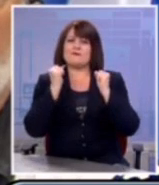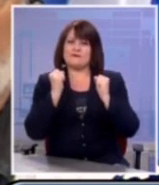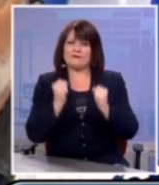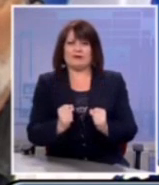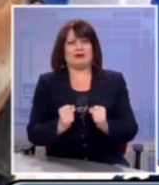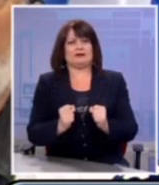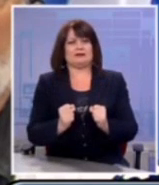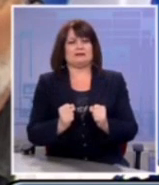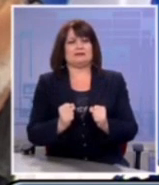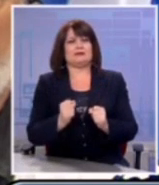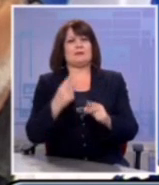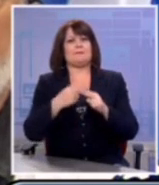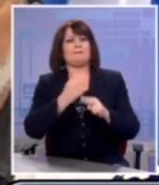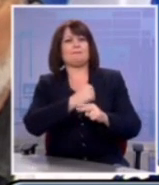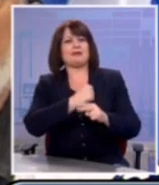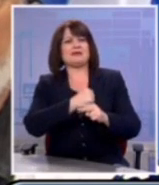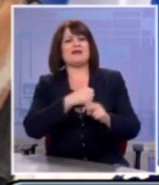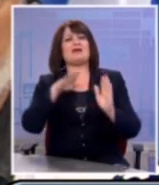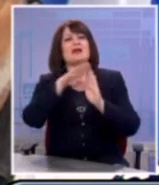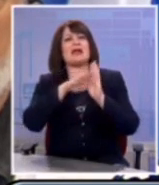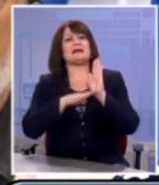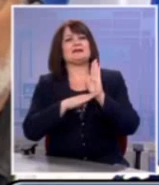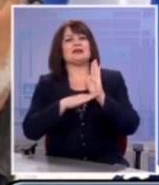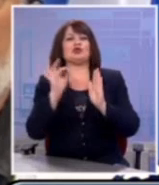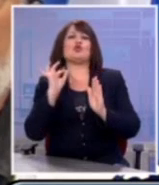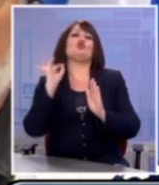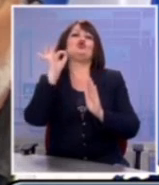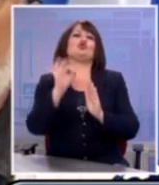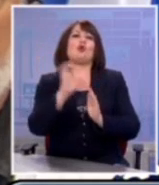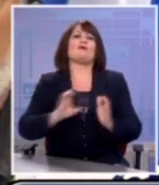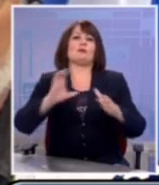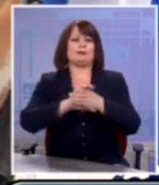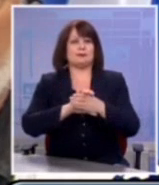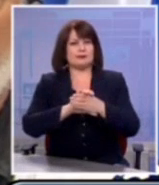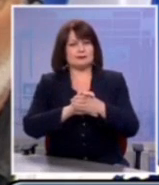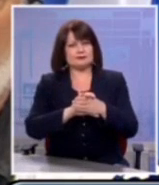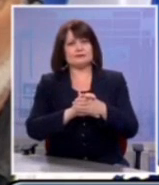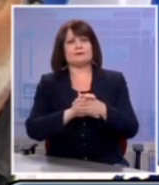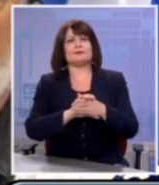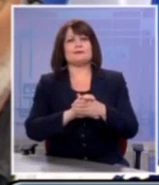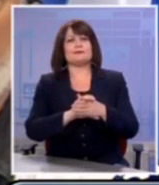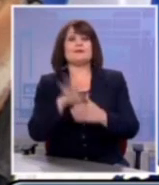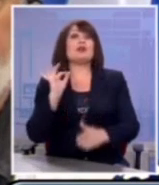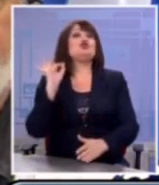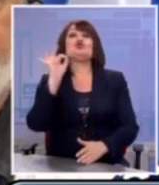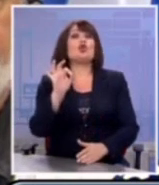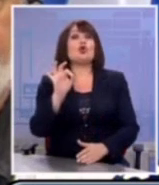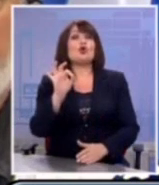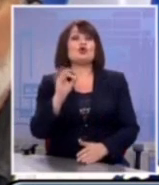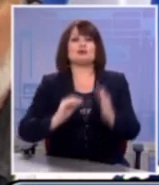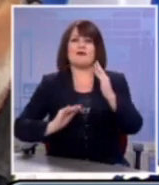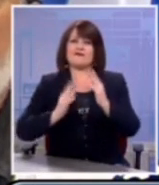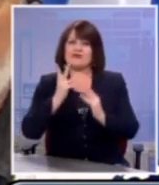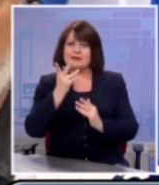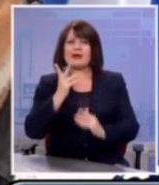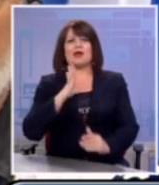θεμελιώδης αρχή και καταστατικός σκοπός της Ευρωπαϊκής Ένωσης, ο σκοπός της ευημερίας